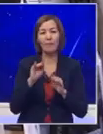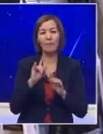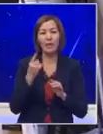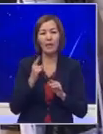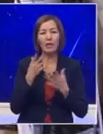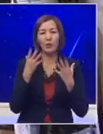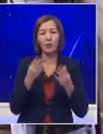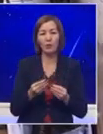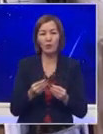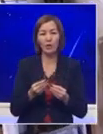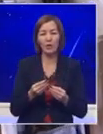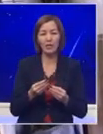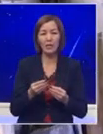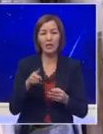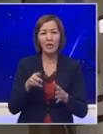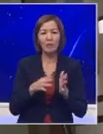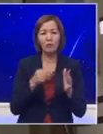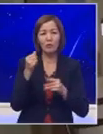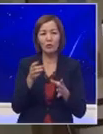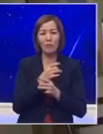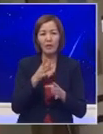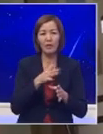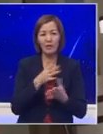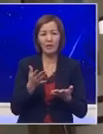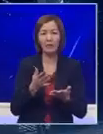өтіледі. Бұл европалық жаңа туған нәрестелерді күту қорының